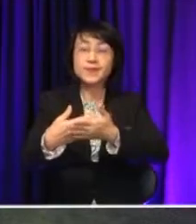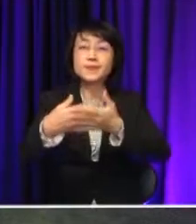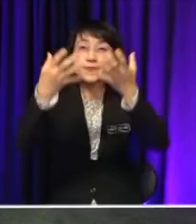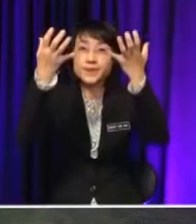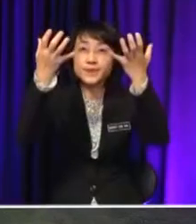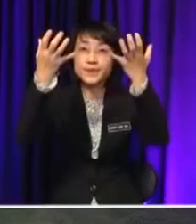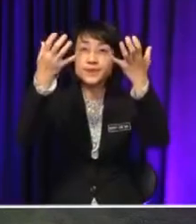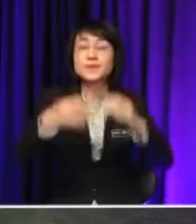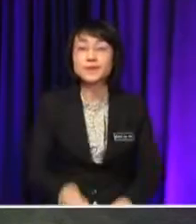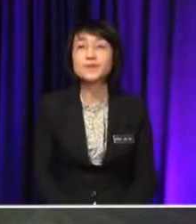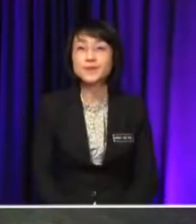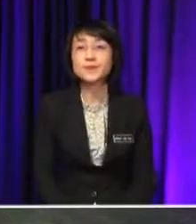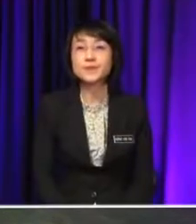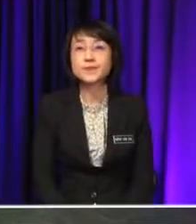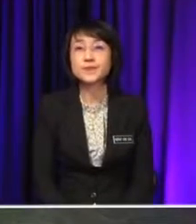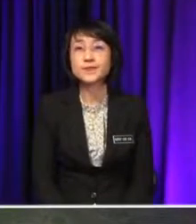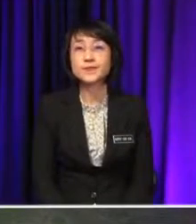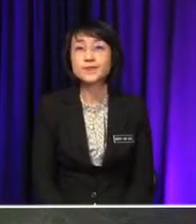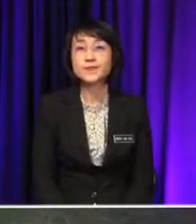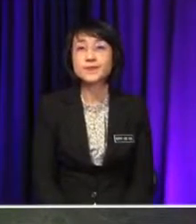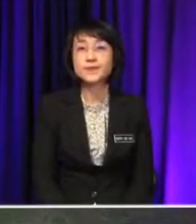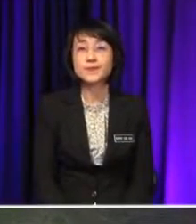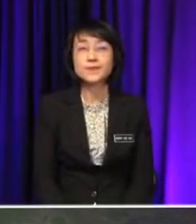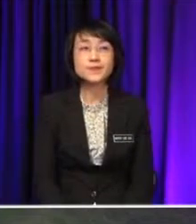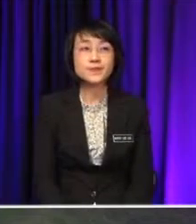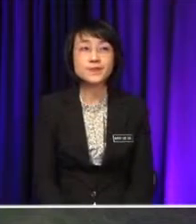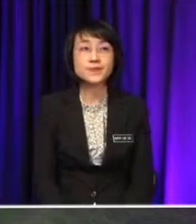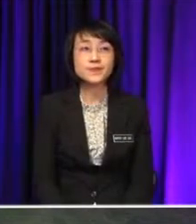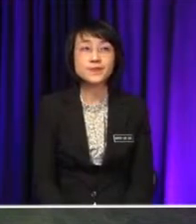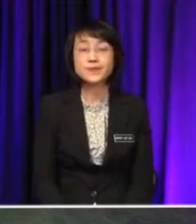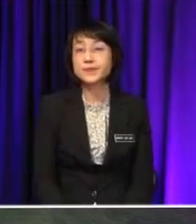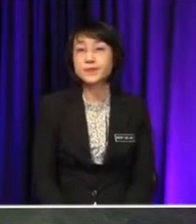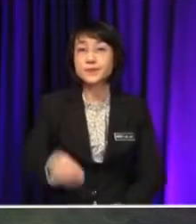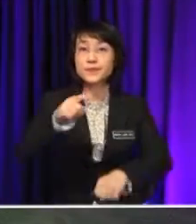kan badan dia oke kandungan dia diturunkan hujan adalah